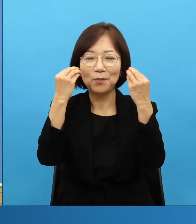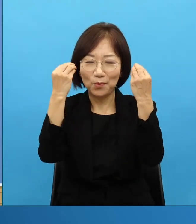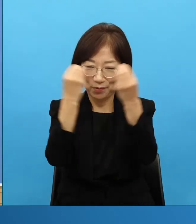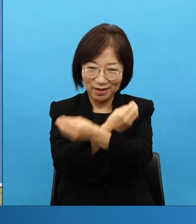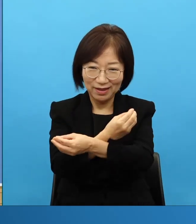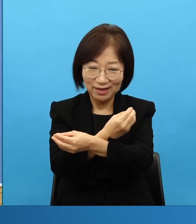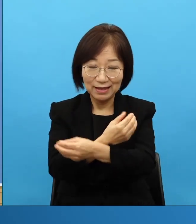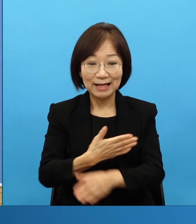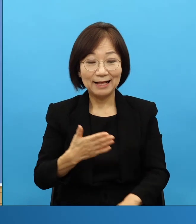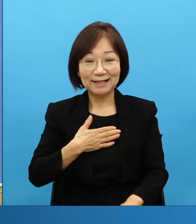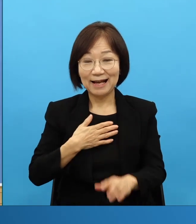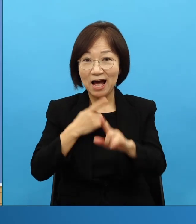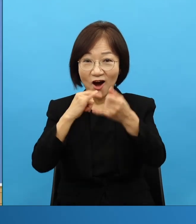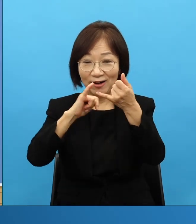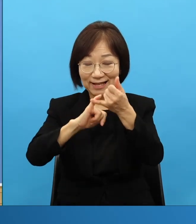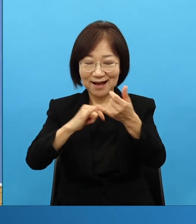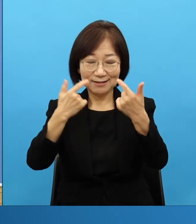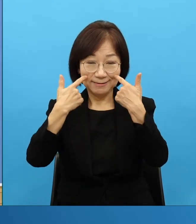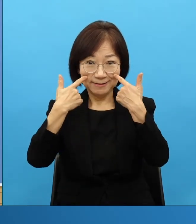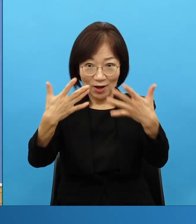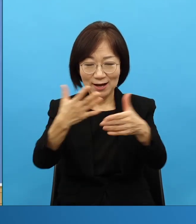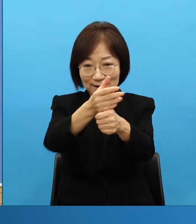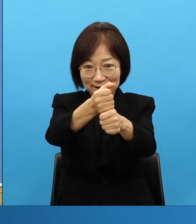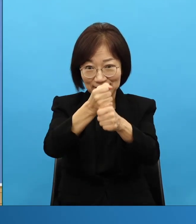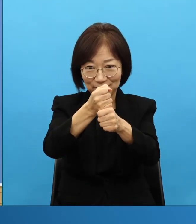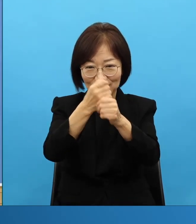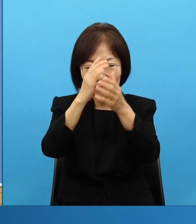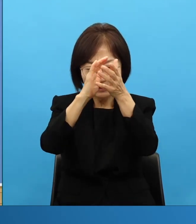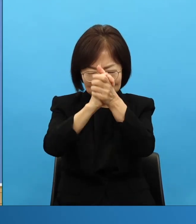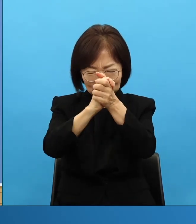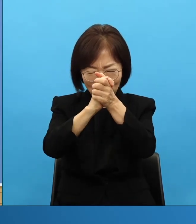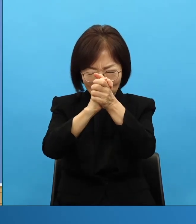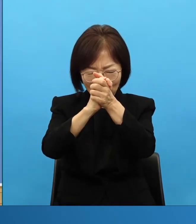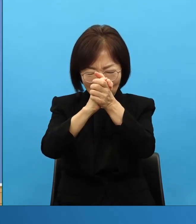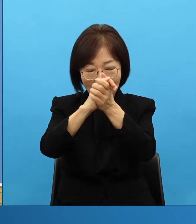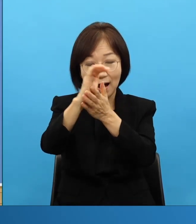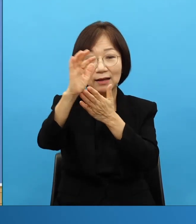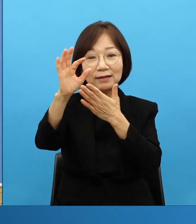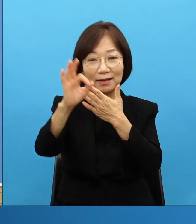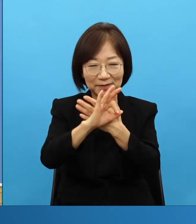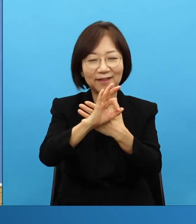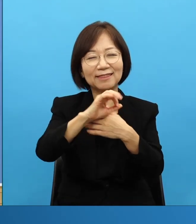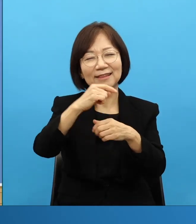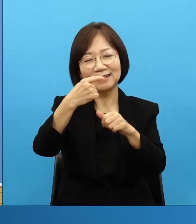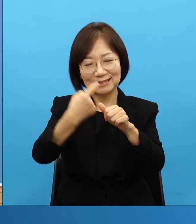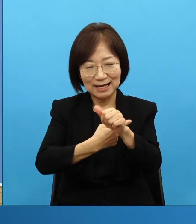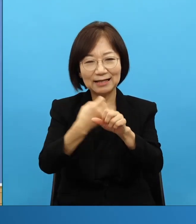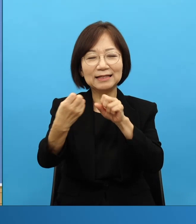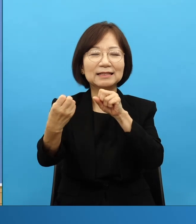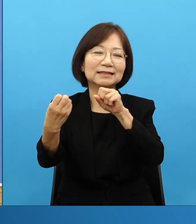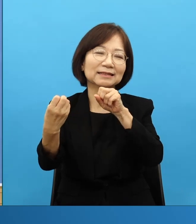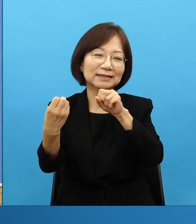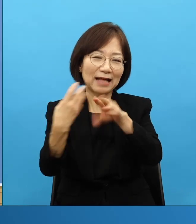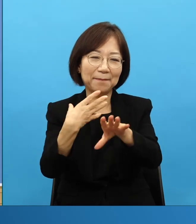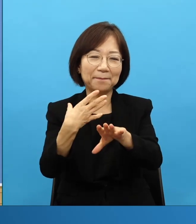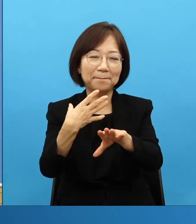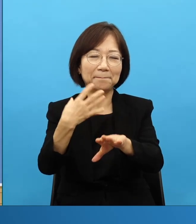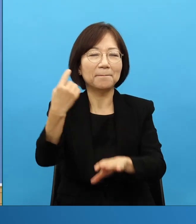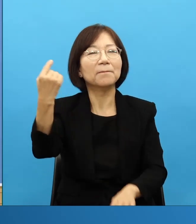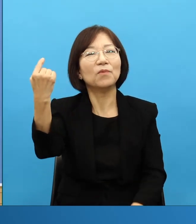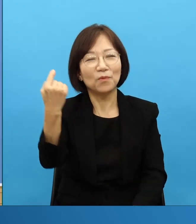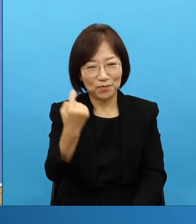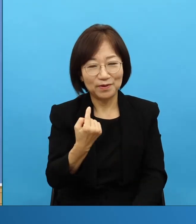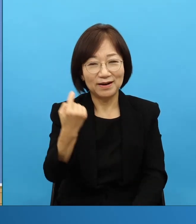영적 상태에 있으면 그때부터 응답은 계속 오는 겁니다. When you hold on to the correct and accurate gospel and you're in that correct state, then the answers will naturally come.